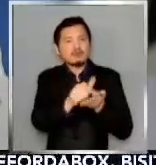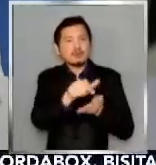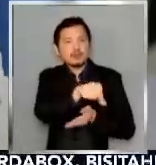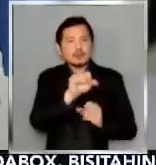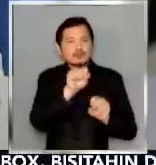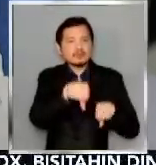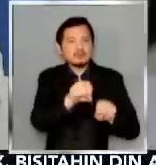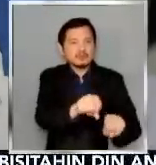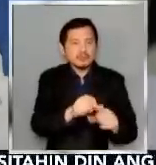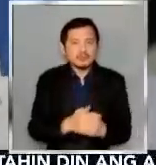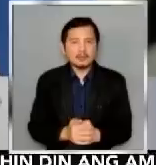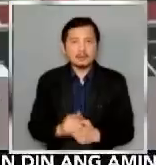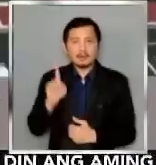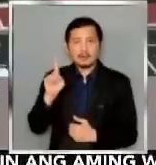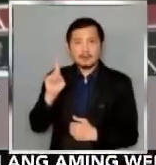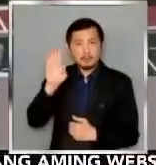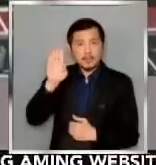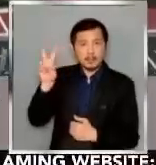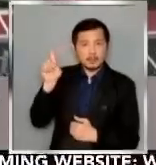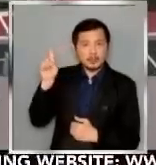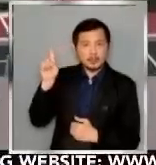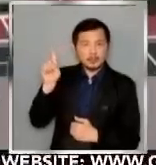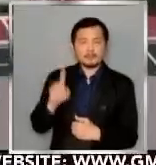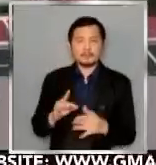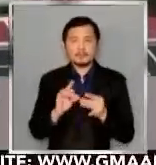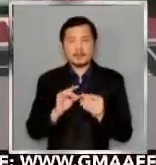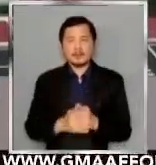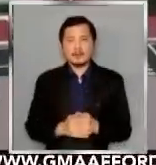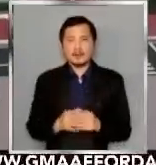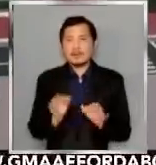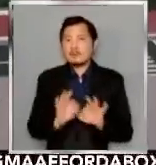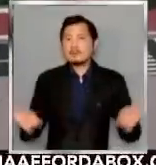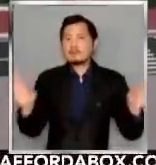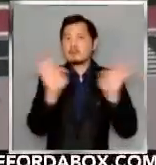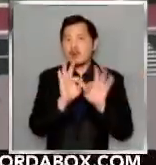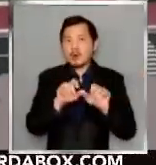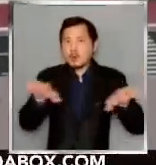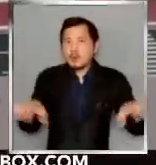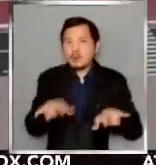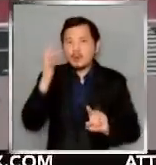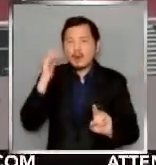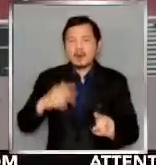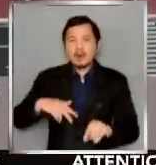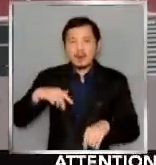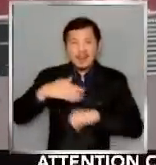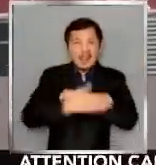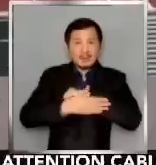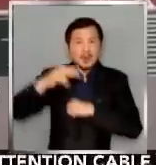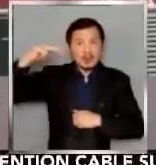play. We are the third biggest plastics polluter in the world. But we won't shirk from